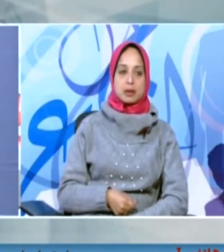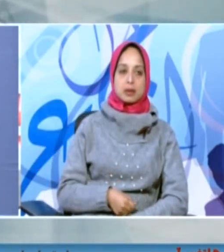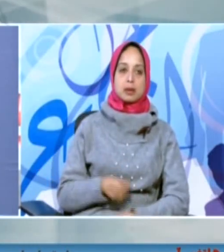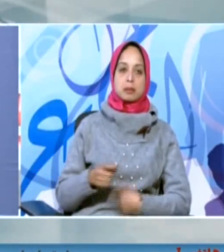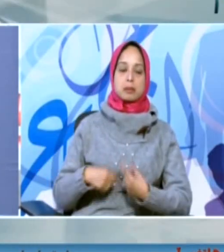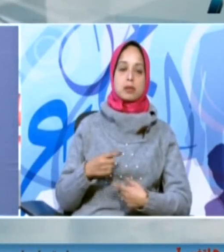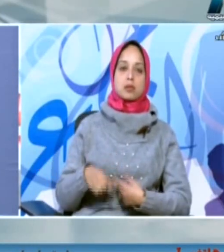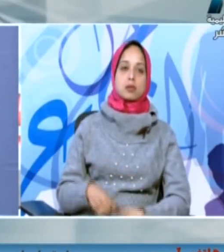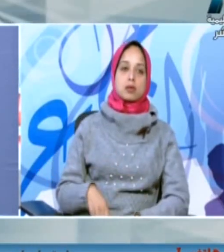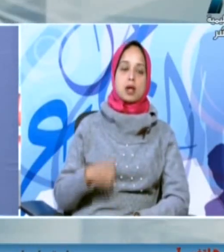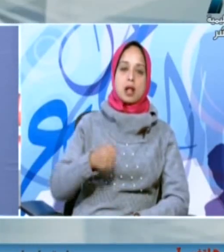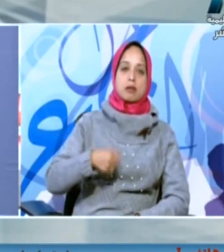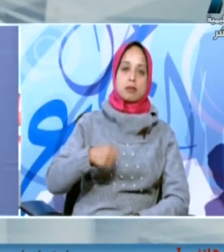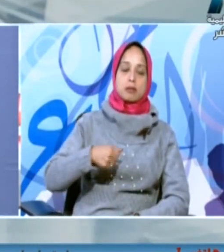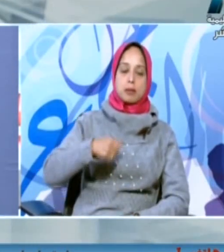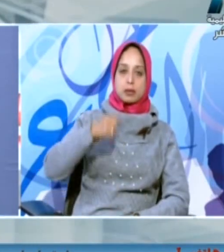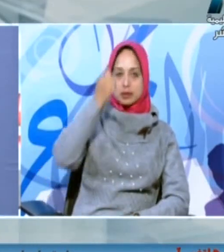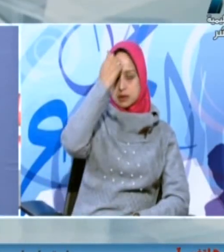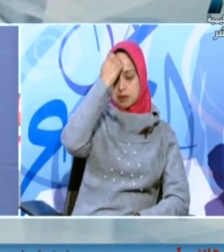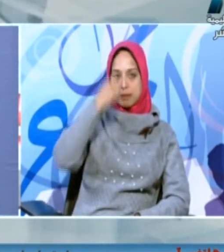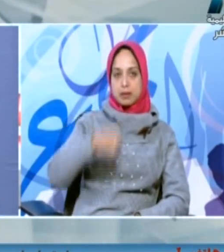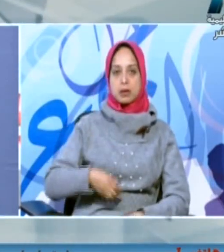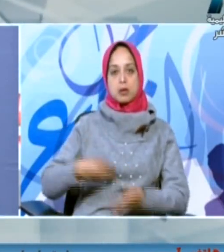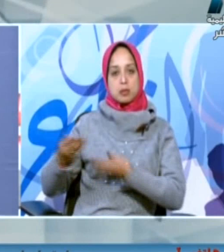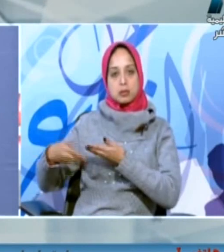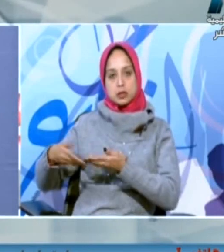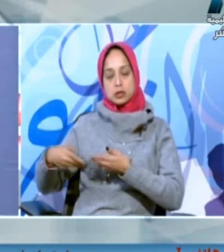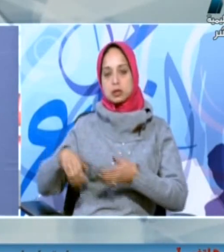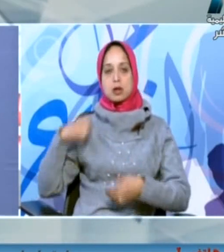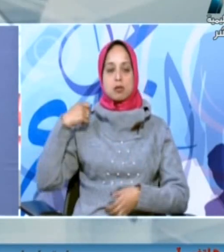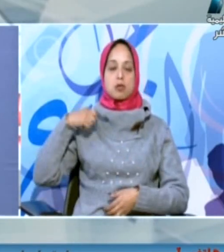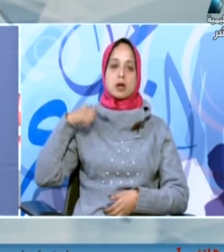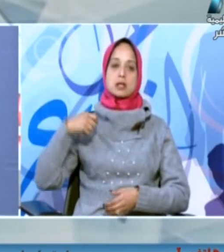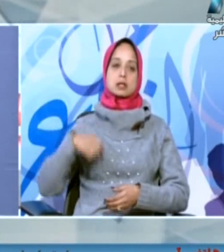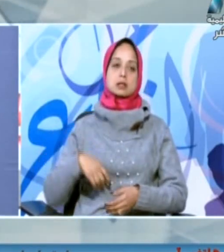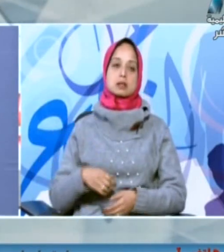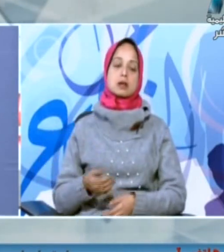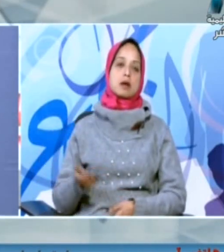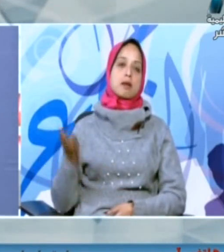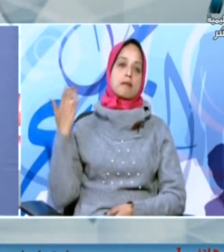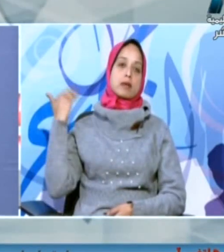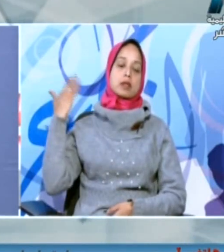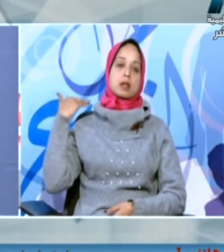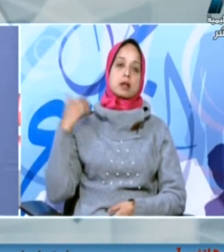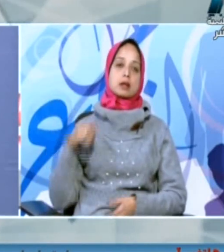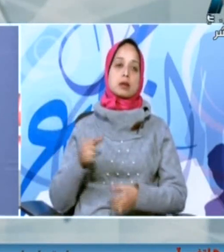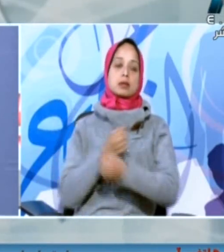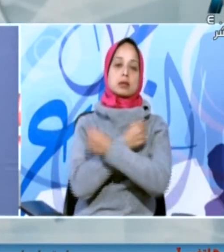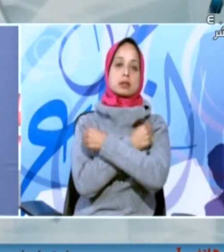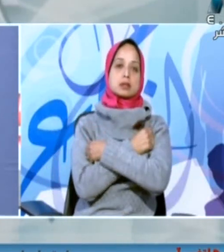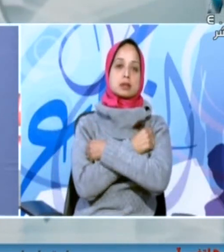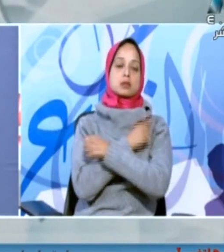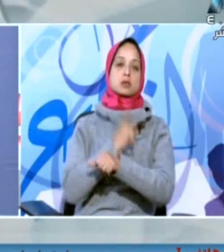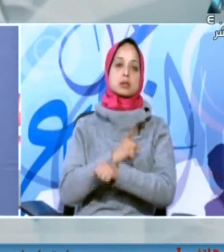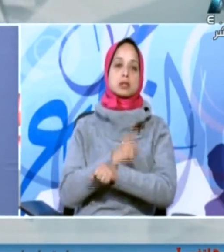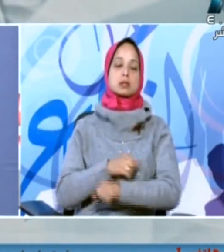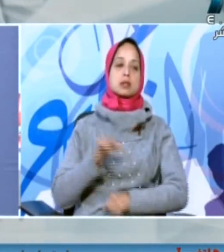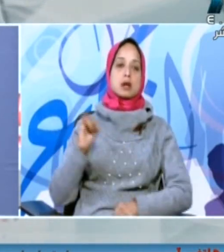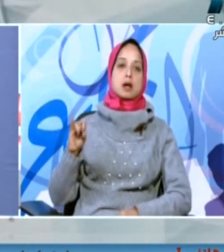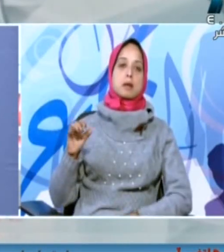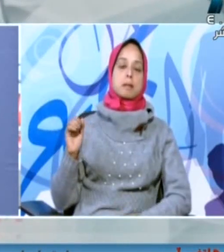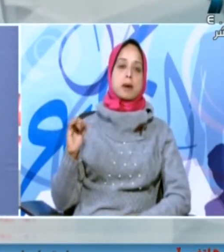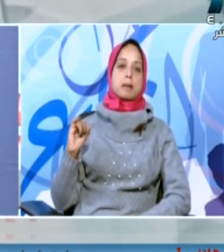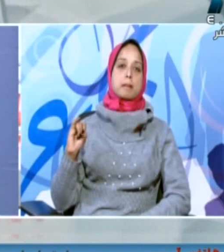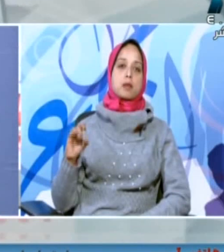الدراسات الاجتماعيه او مستشار الوزير للدراسات الاجتماعيه والتاريخ. وان شاء الله الاستاذ محمود هيكون معانا الحلقه اللي جايه دي، يعني